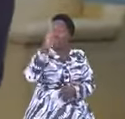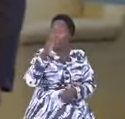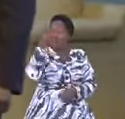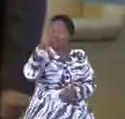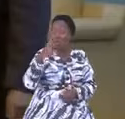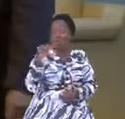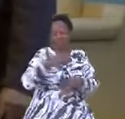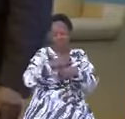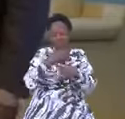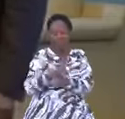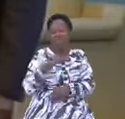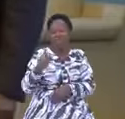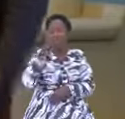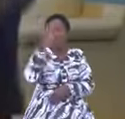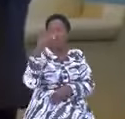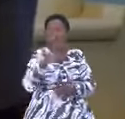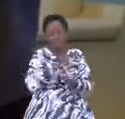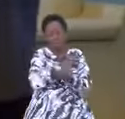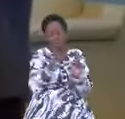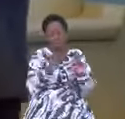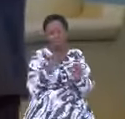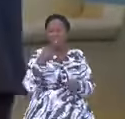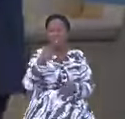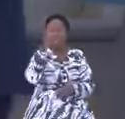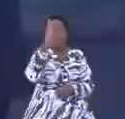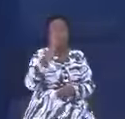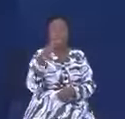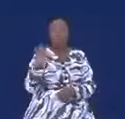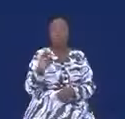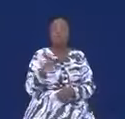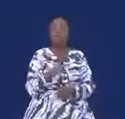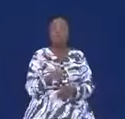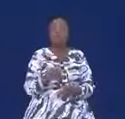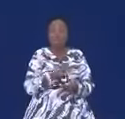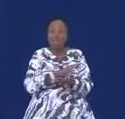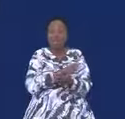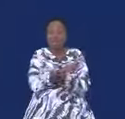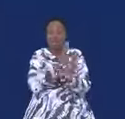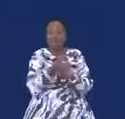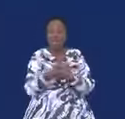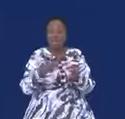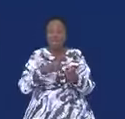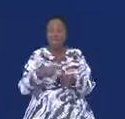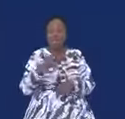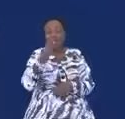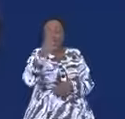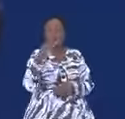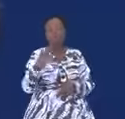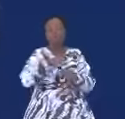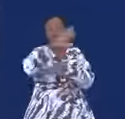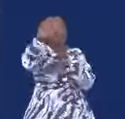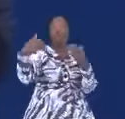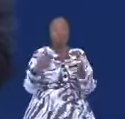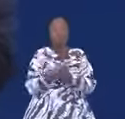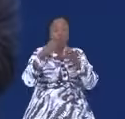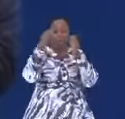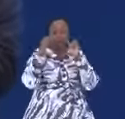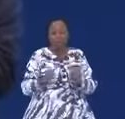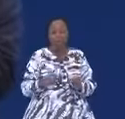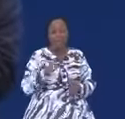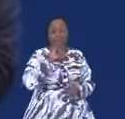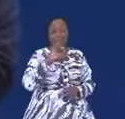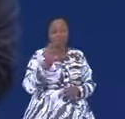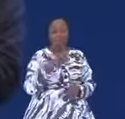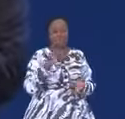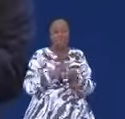de la rédemption le dieu du salut et c'est le dieu de toute puissance il est le seul qui peut le faire et